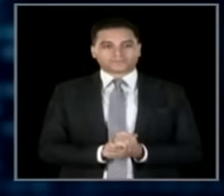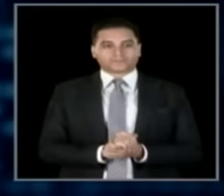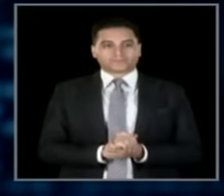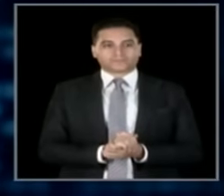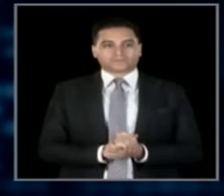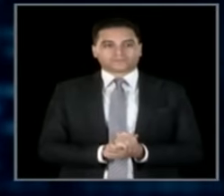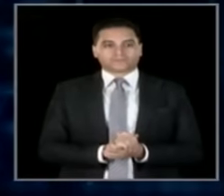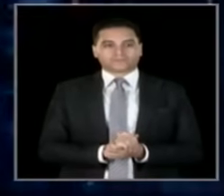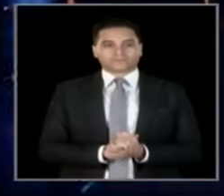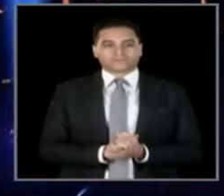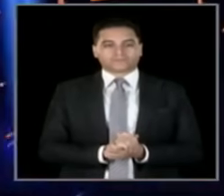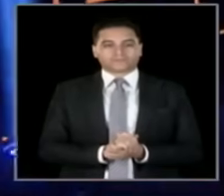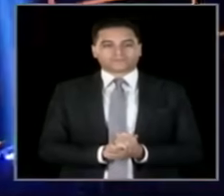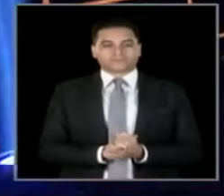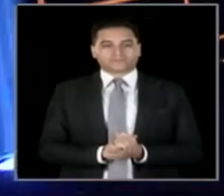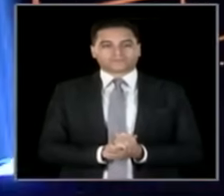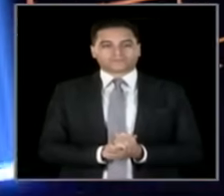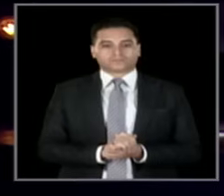ضربات جزاء.